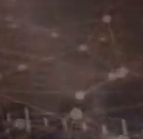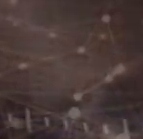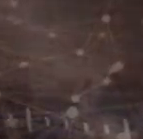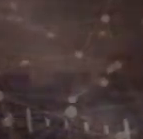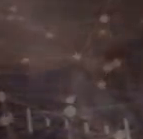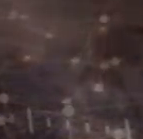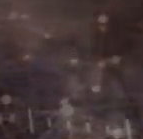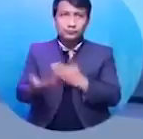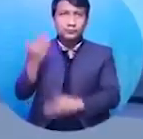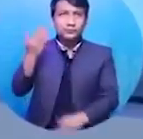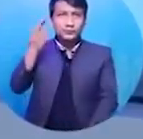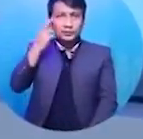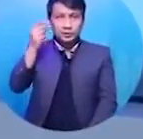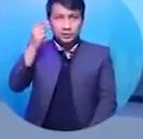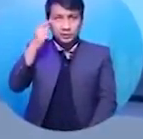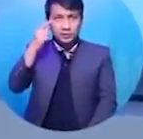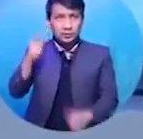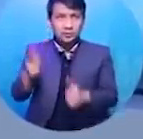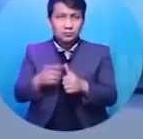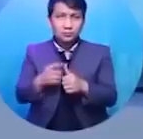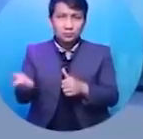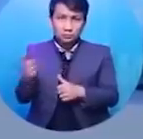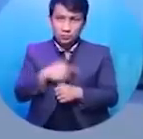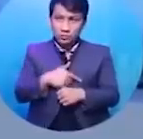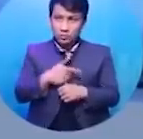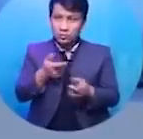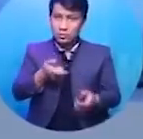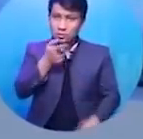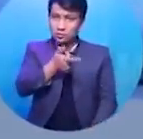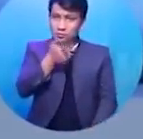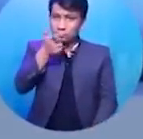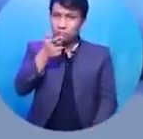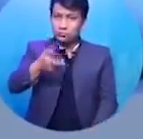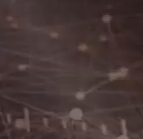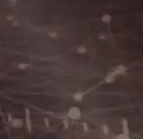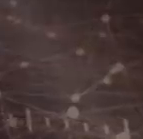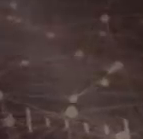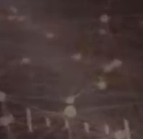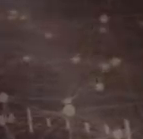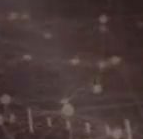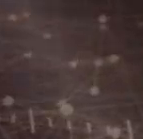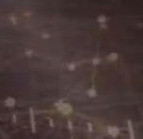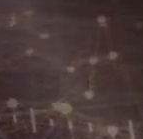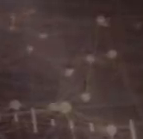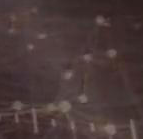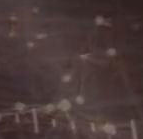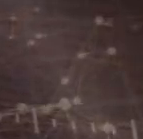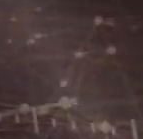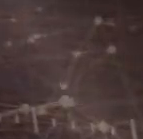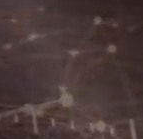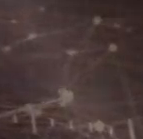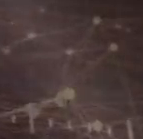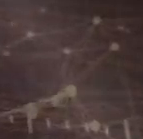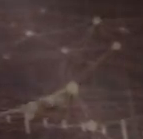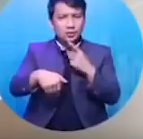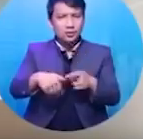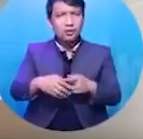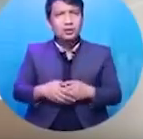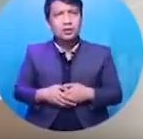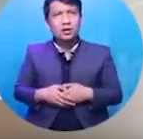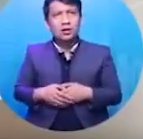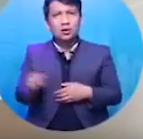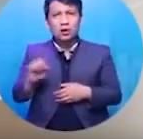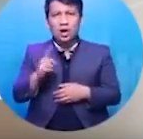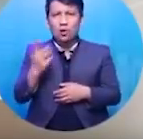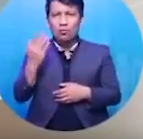umaga po, Sir Rafi. Pinakahuling insidente, nagpaputok ng baril itong si Sir dahil sa sobrang selos? Opo, ma'am. Sir, ating gabi po yun. Ano